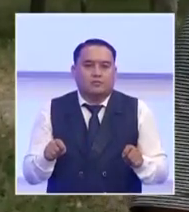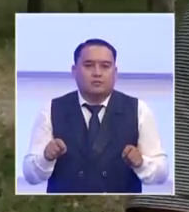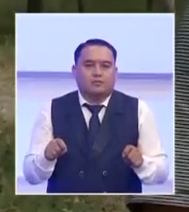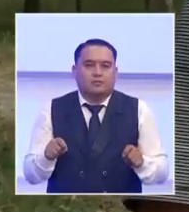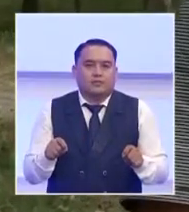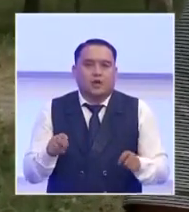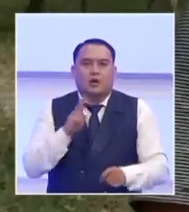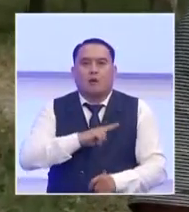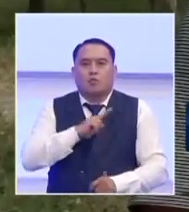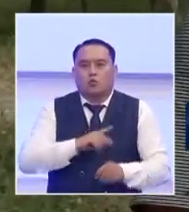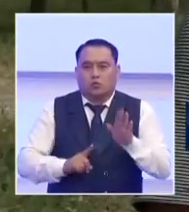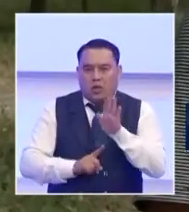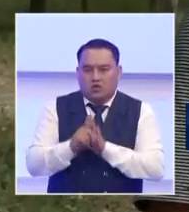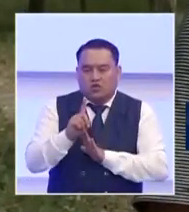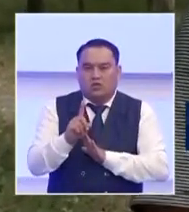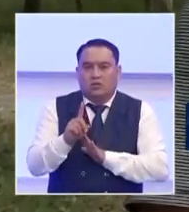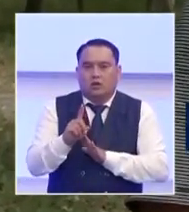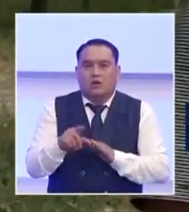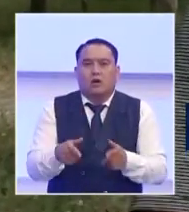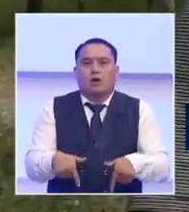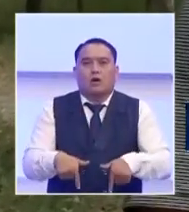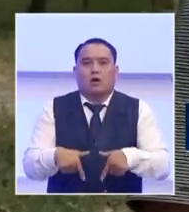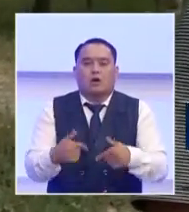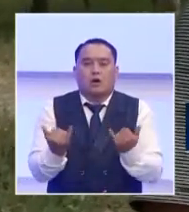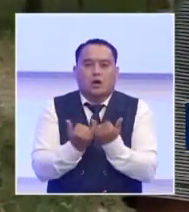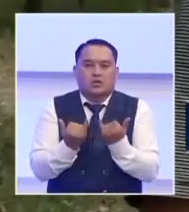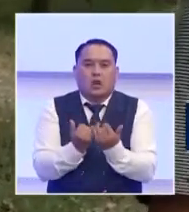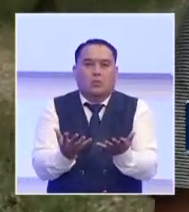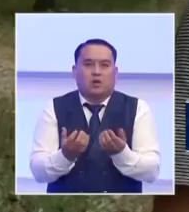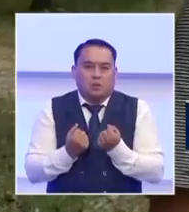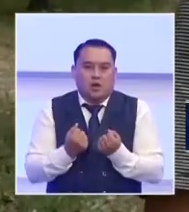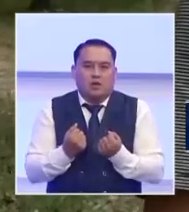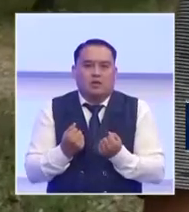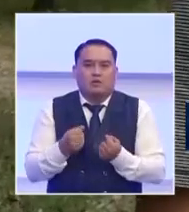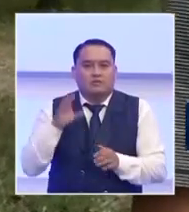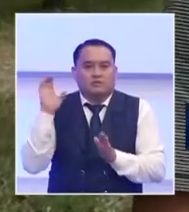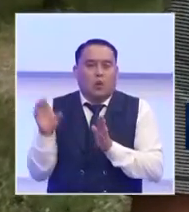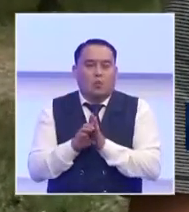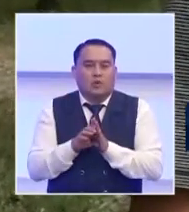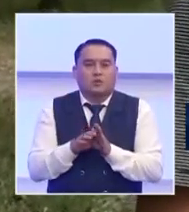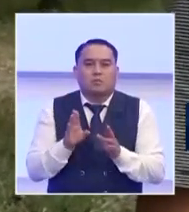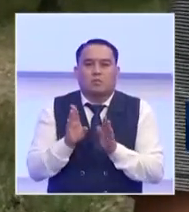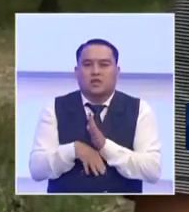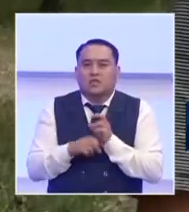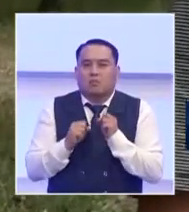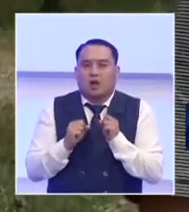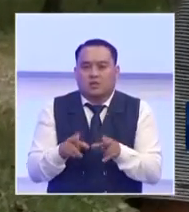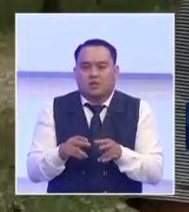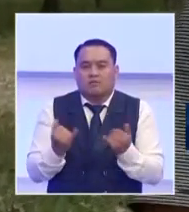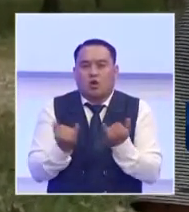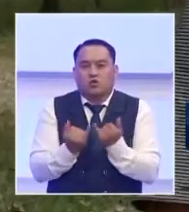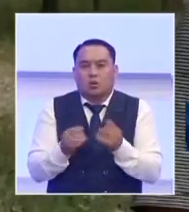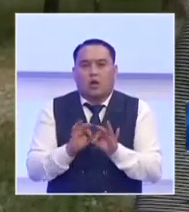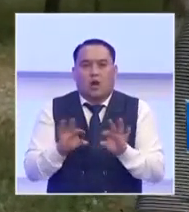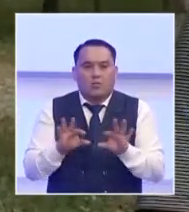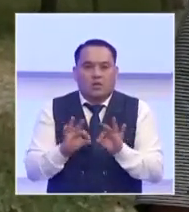работу начали гостей понимаем соблюдаем пожарную безопасность гостям мы объясняем